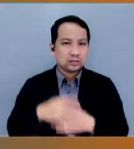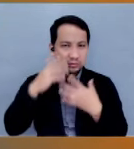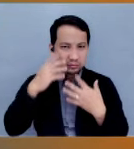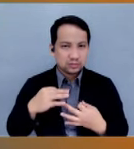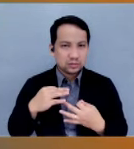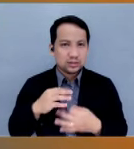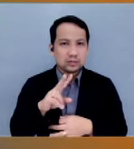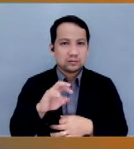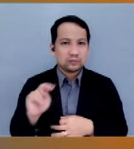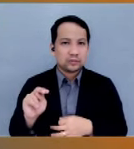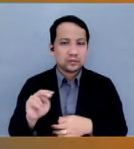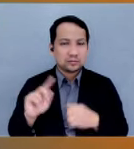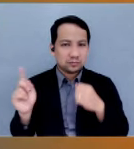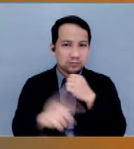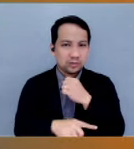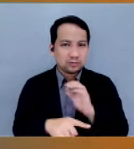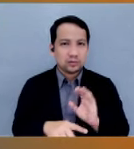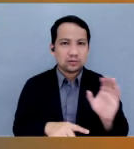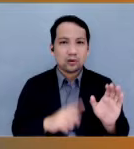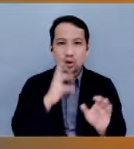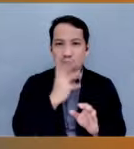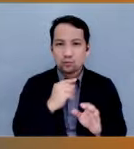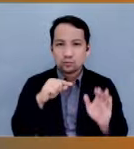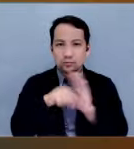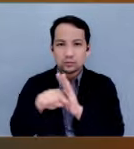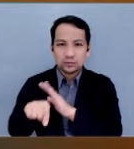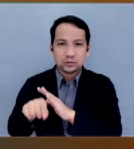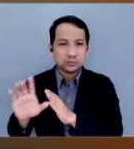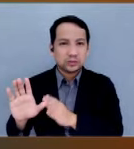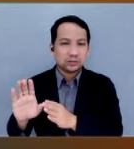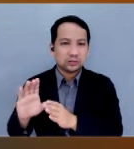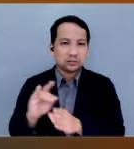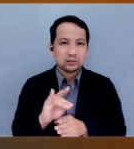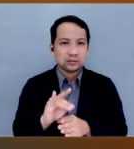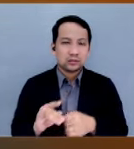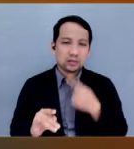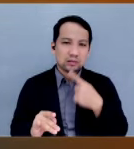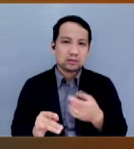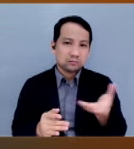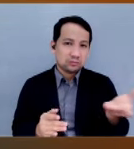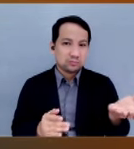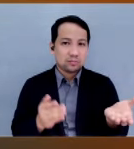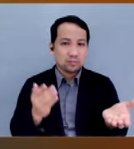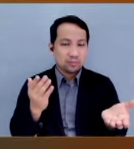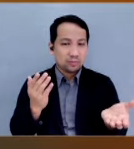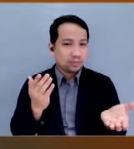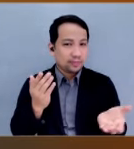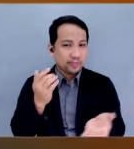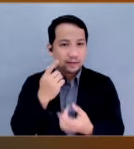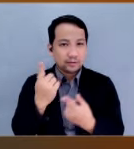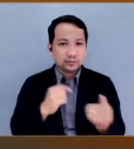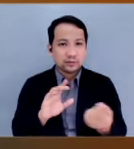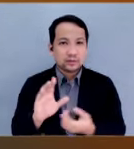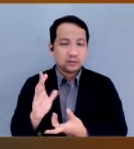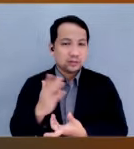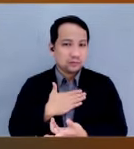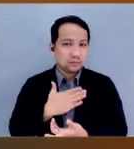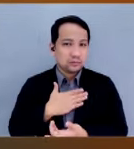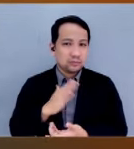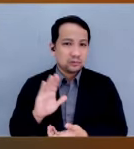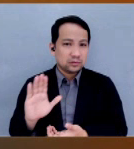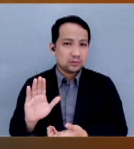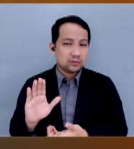na panagutin ang nasa likod ng pagpatay sa kanyang fur baby. Para po doon sa gumawa niyo to sa